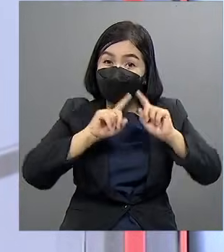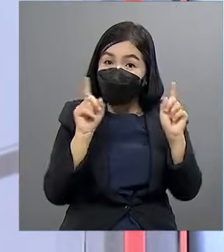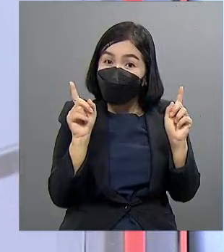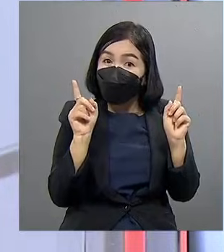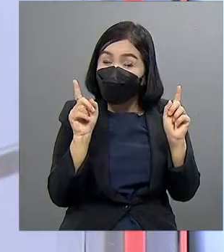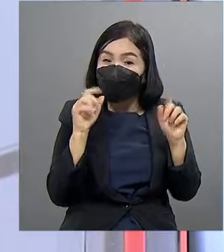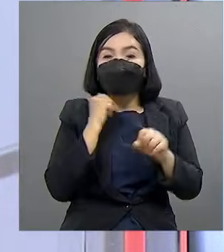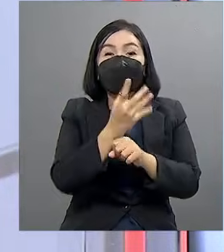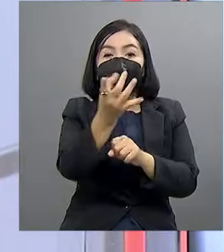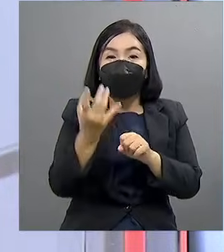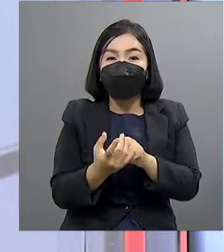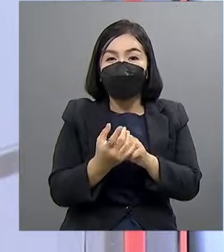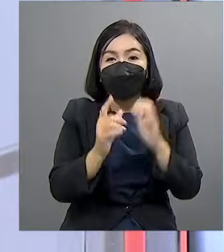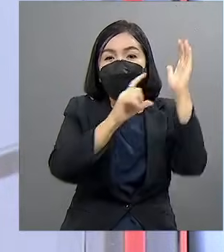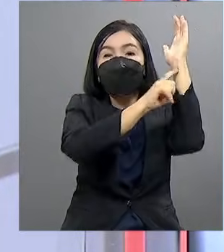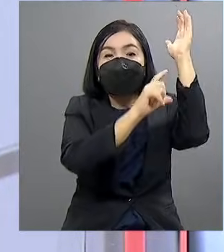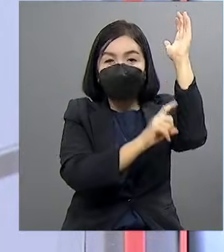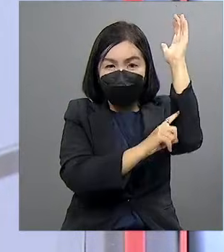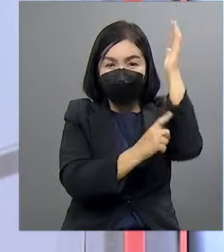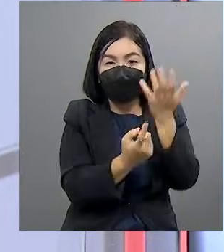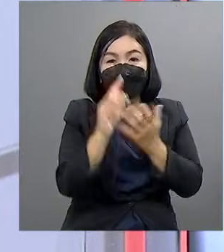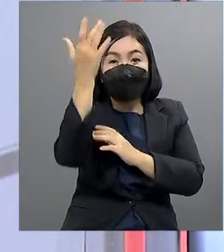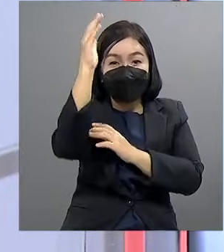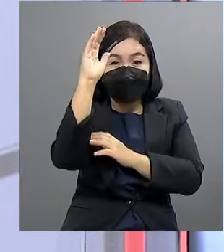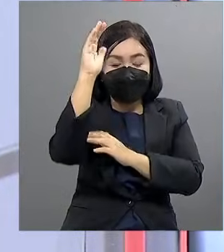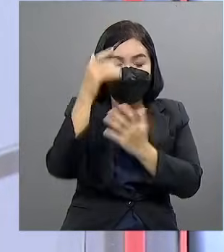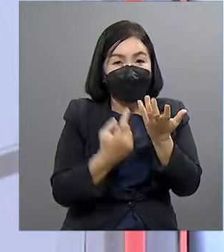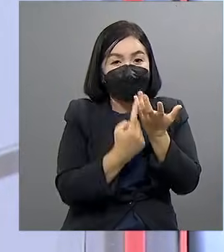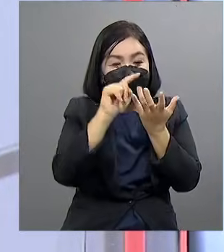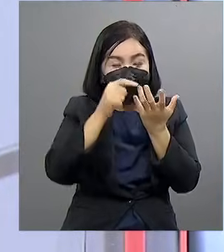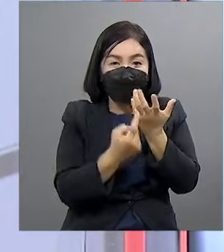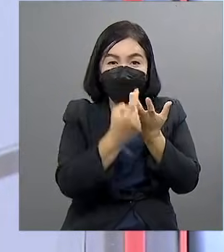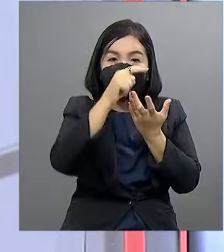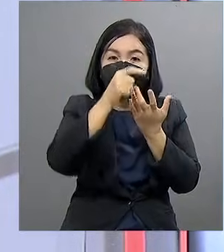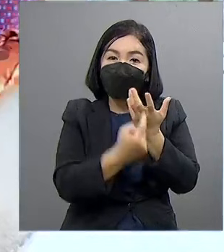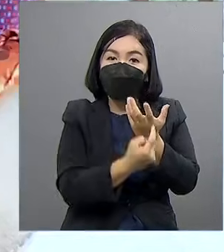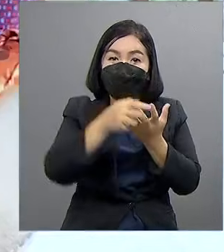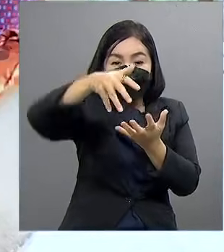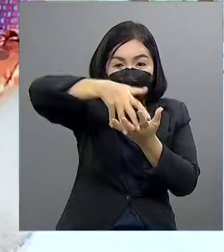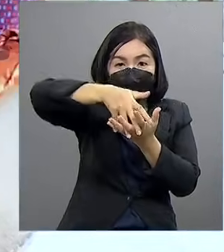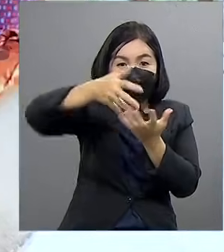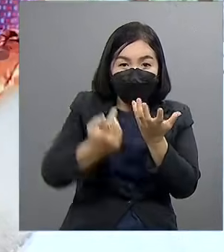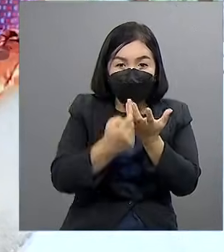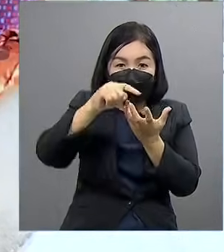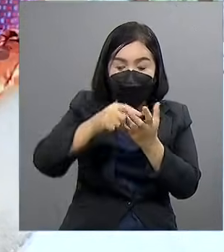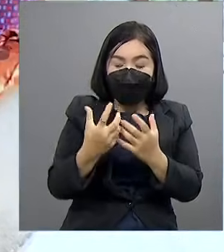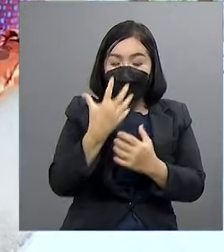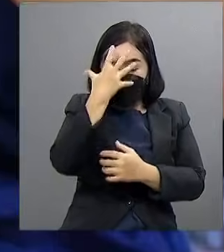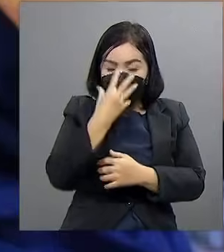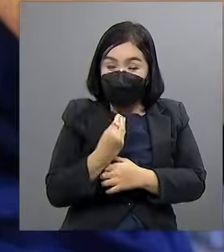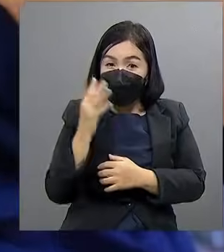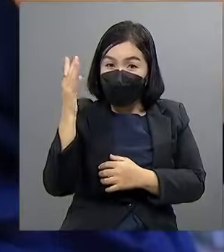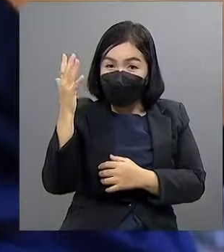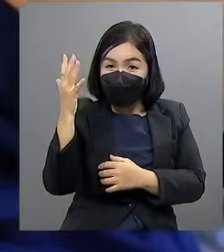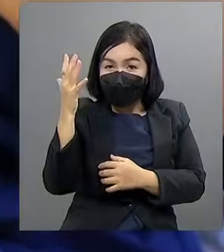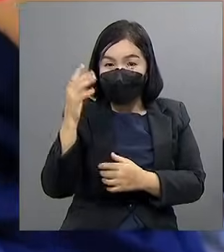เป็นการรวมกลุ่มกันแล้วก็ทำให้พวกท่านไม่เหงาอีกต่อไปมาดูด้วยครับ แม่หันลันกระสานติบข้